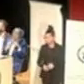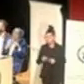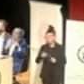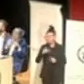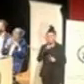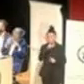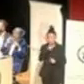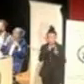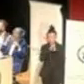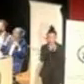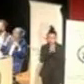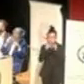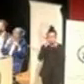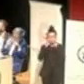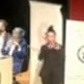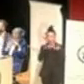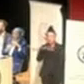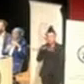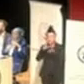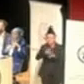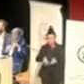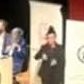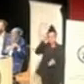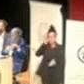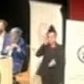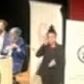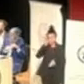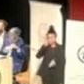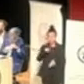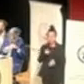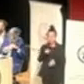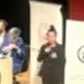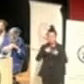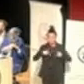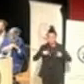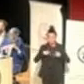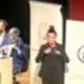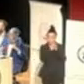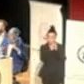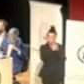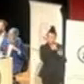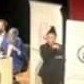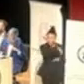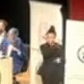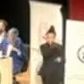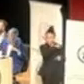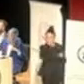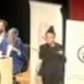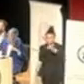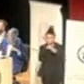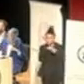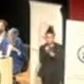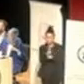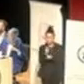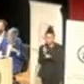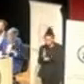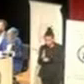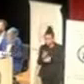Konuşan kitaplık Görme Engelliler Merkezi, Milli Kütüphane'de Kitap Dışı Materyaller